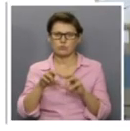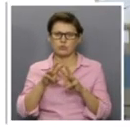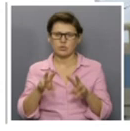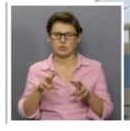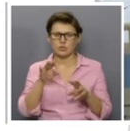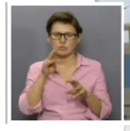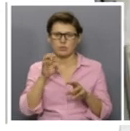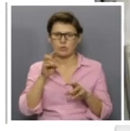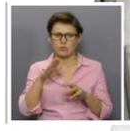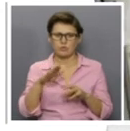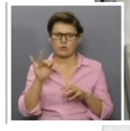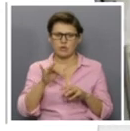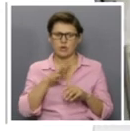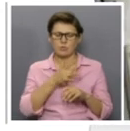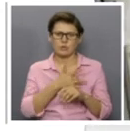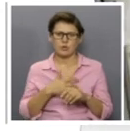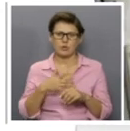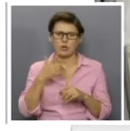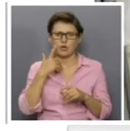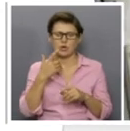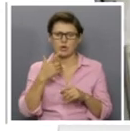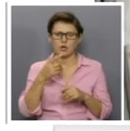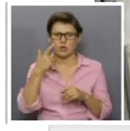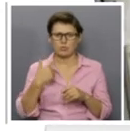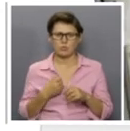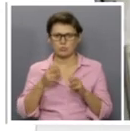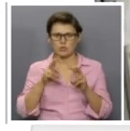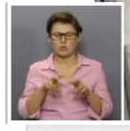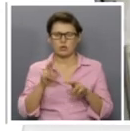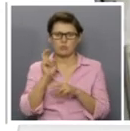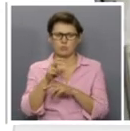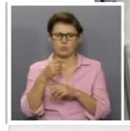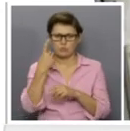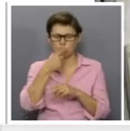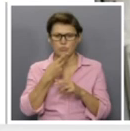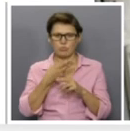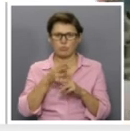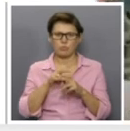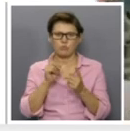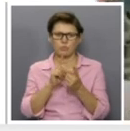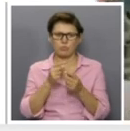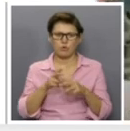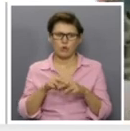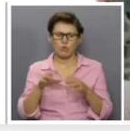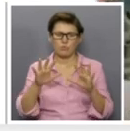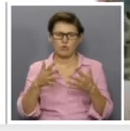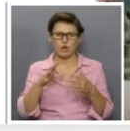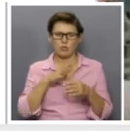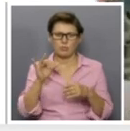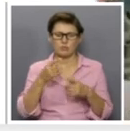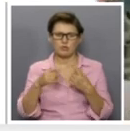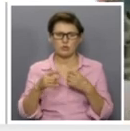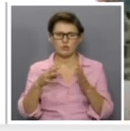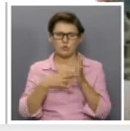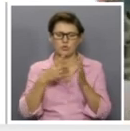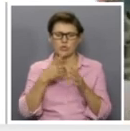министрі Иманғали Тасмағамбетов жараланған сарбаздың халін білуге арнайы барған еді. Гвардейский әскери полигонындағы оқыс оқиға кезінде басқа да